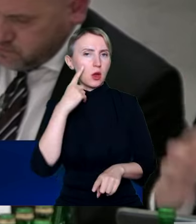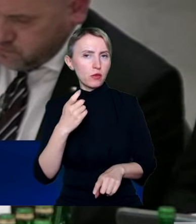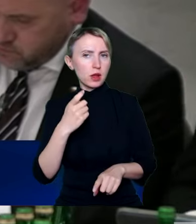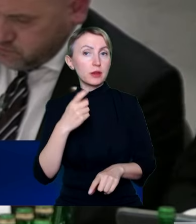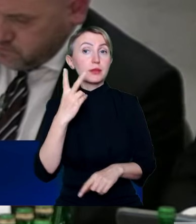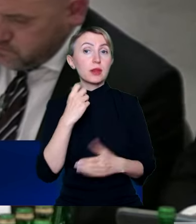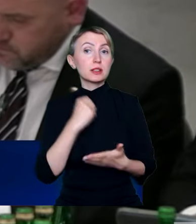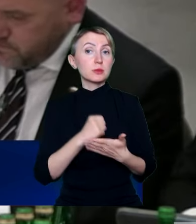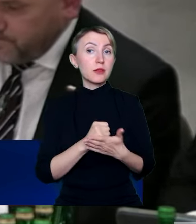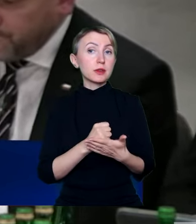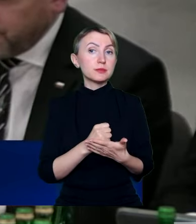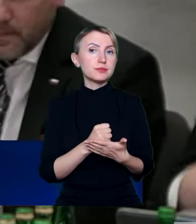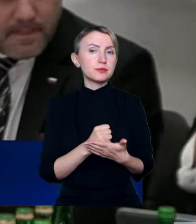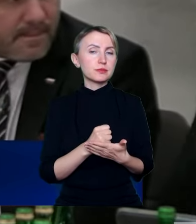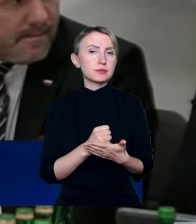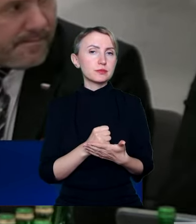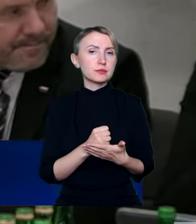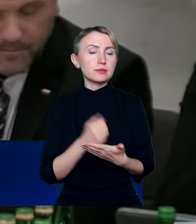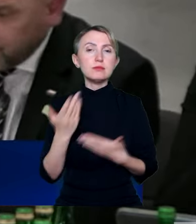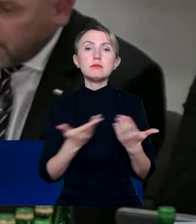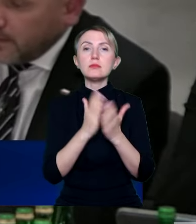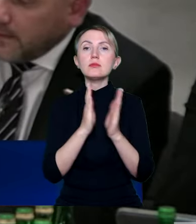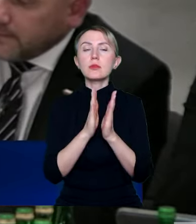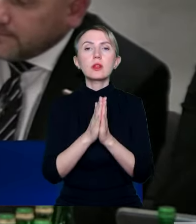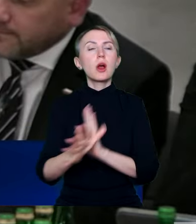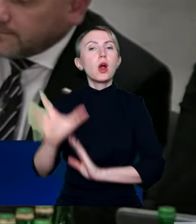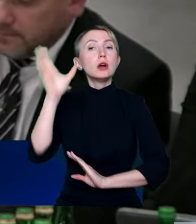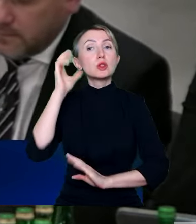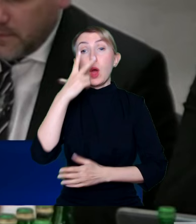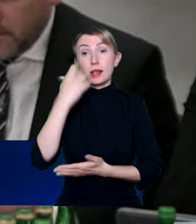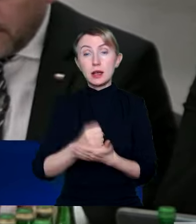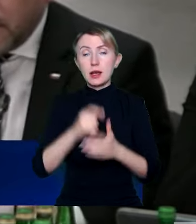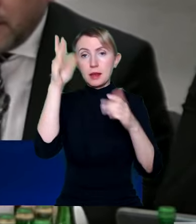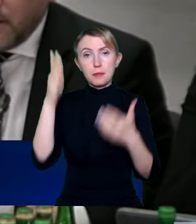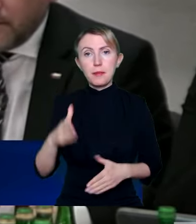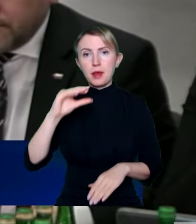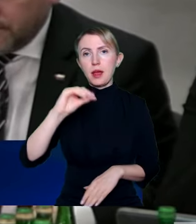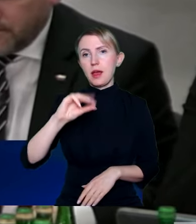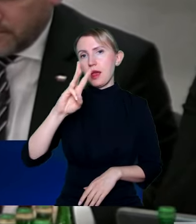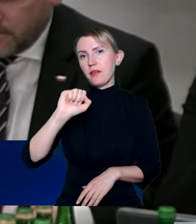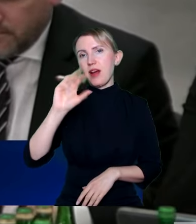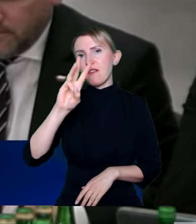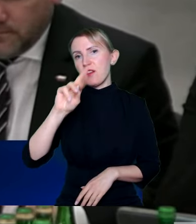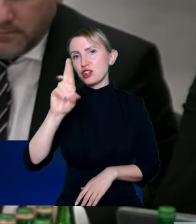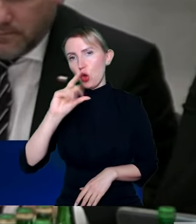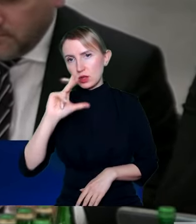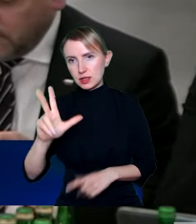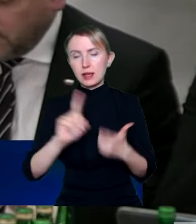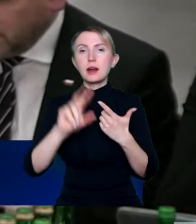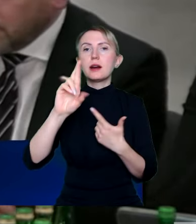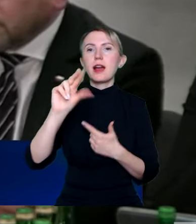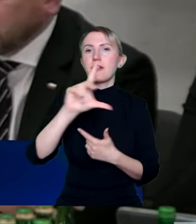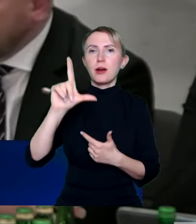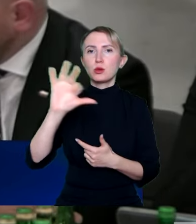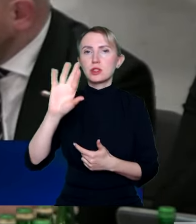aspekty. Tu wnioskujemy o przesłuchanie w charakterze świadka pani Ewy Wrzosek oraz Rafała Trzaskowskiego